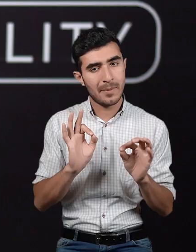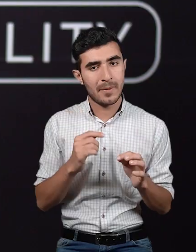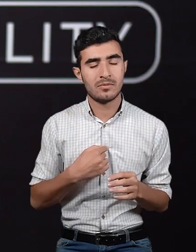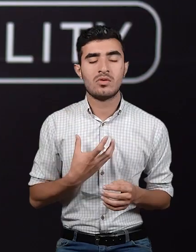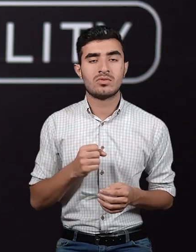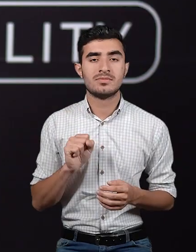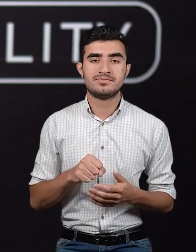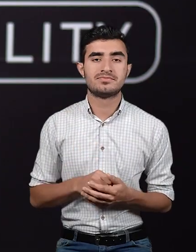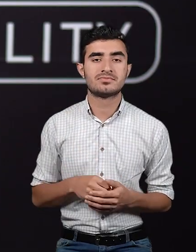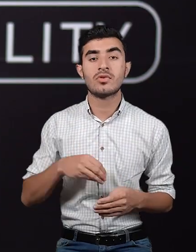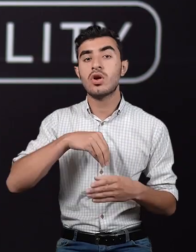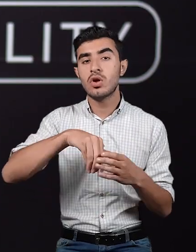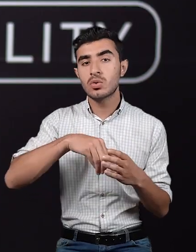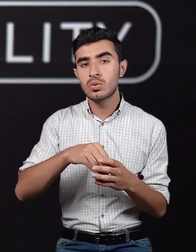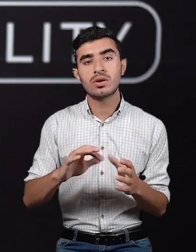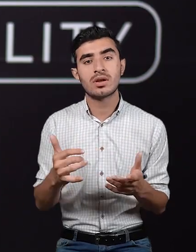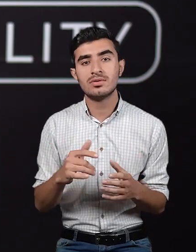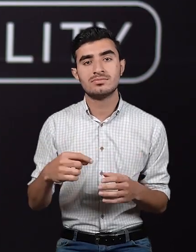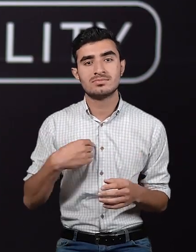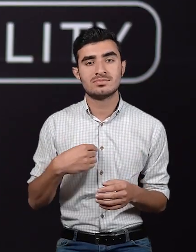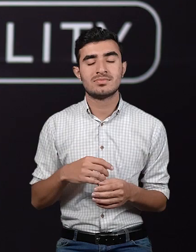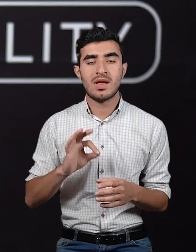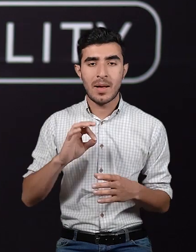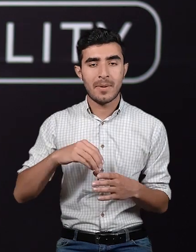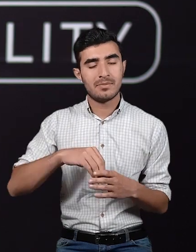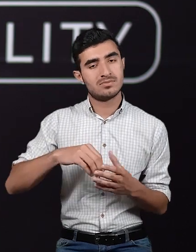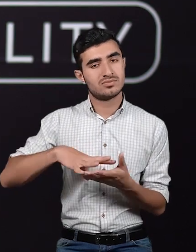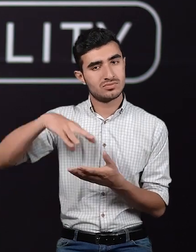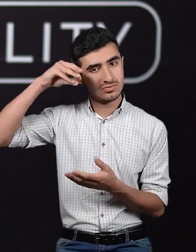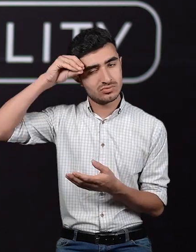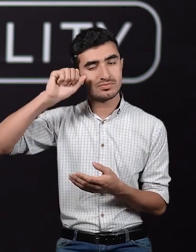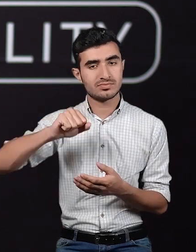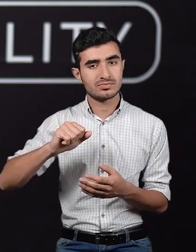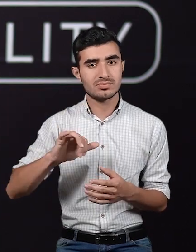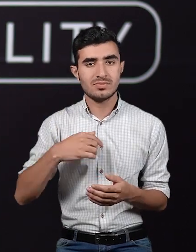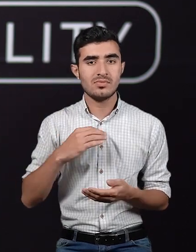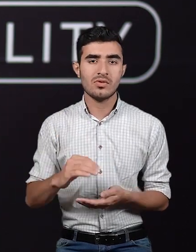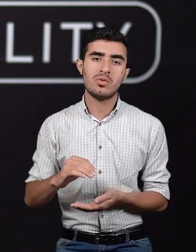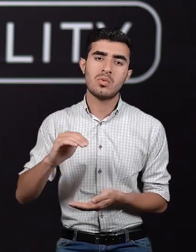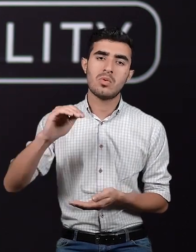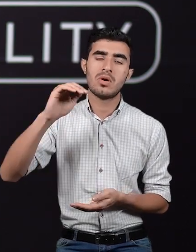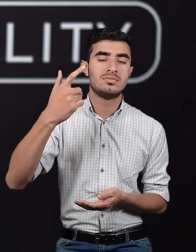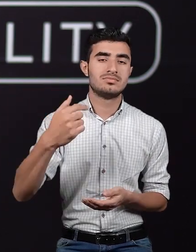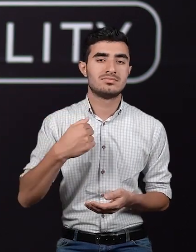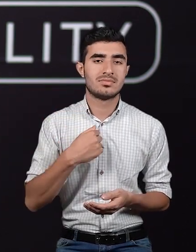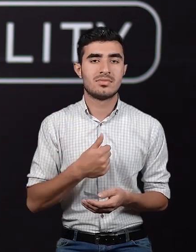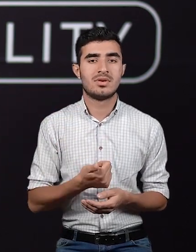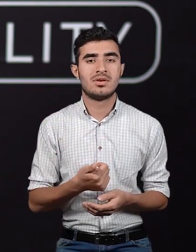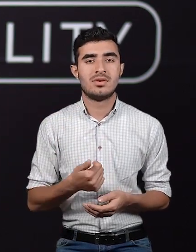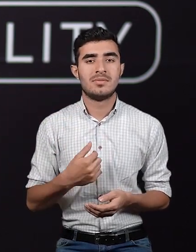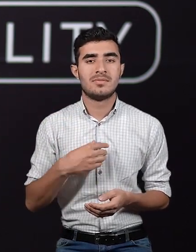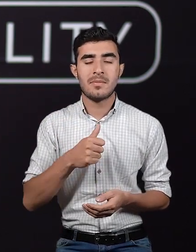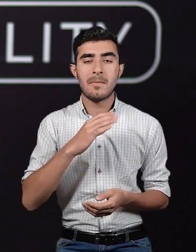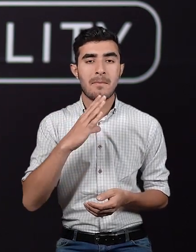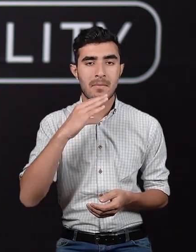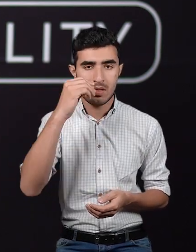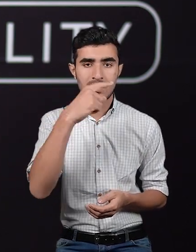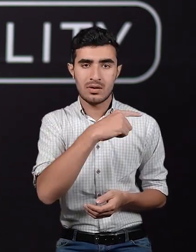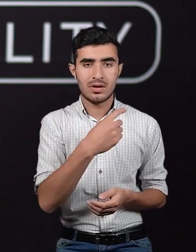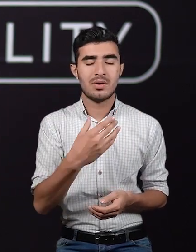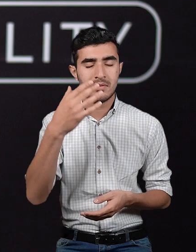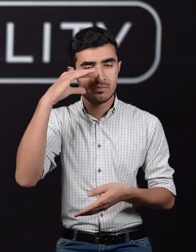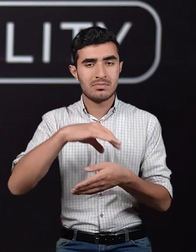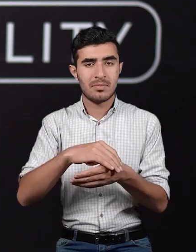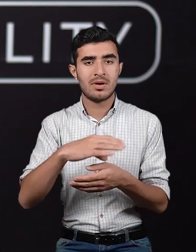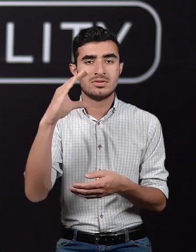वेल. Cooking definitely has been a form of therapy for me. As I mentioned that growing up, my mother was struggling